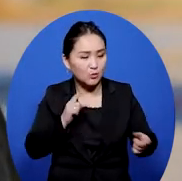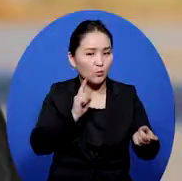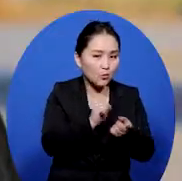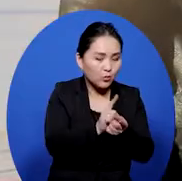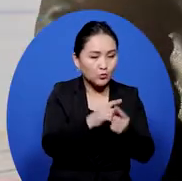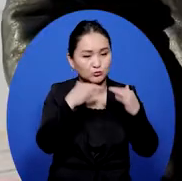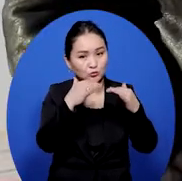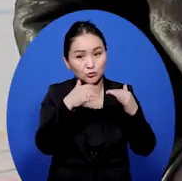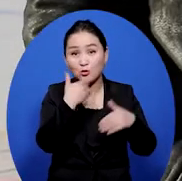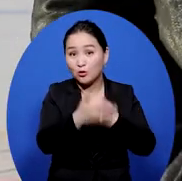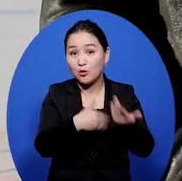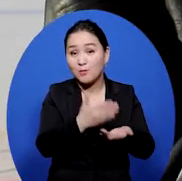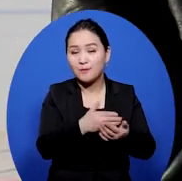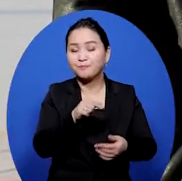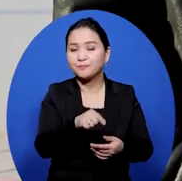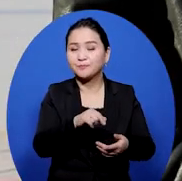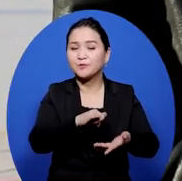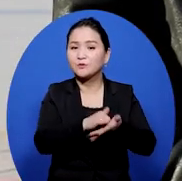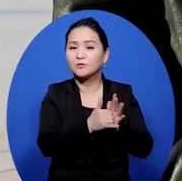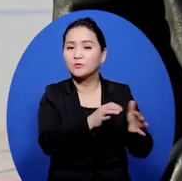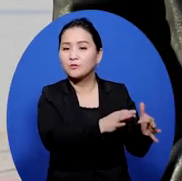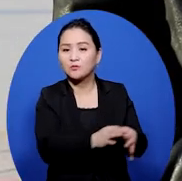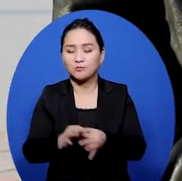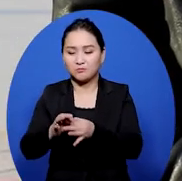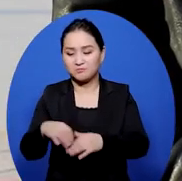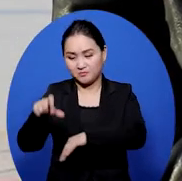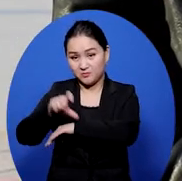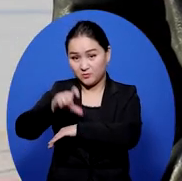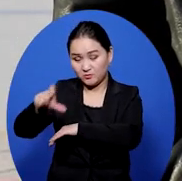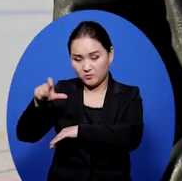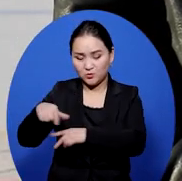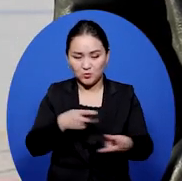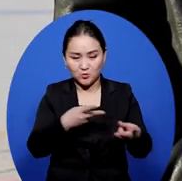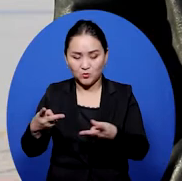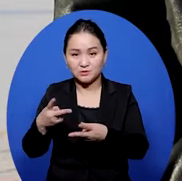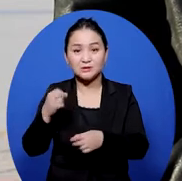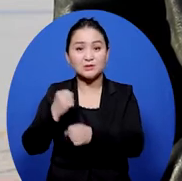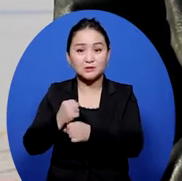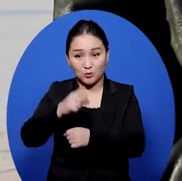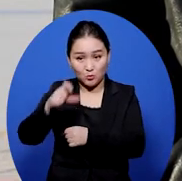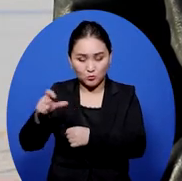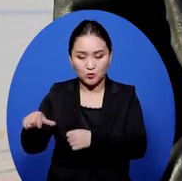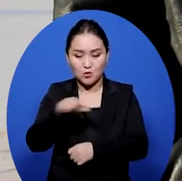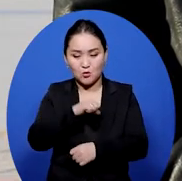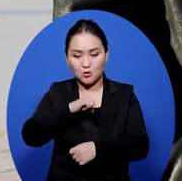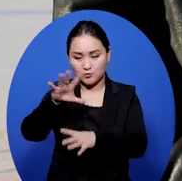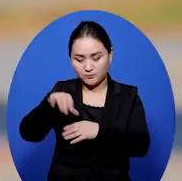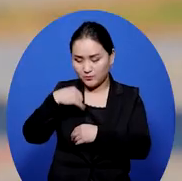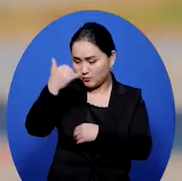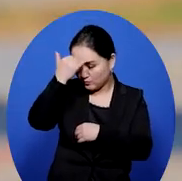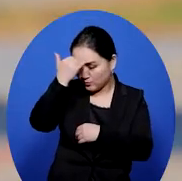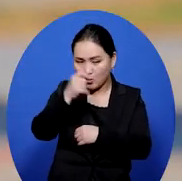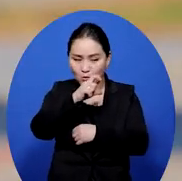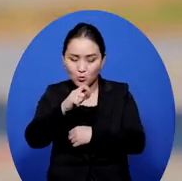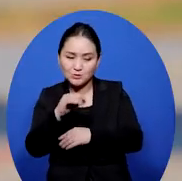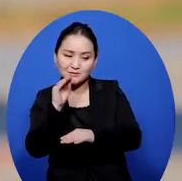уулзаж учирч зөвлөгөө өгдөг юм байна. Энэ ч утгаараа бид манай мэрэгчлүүд ч гэсэн яг үйлчлэгээний албаагч гэдгээр бол одоо өөрсдөө энийг ухамсарлаж хүмүүст